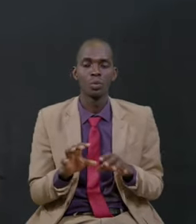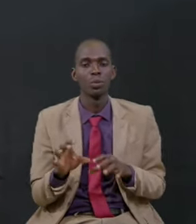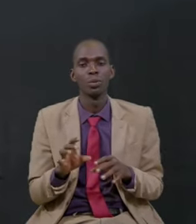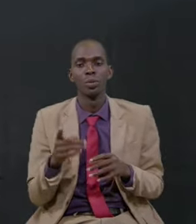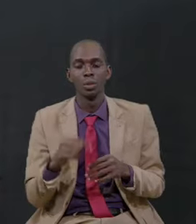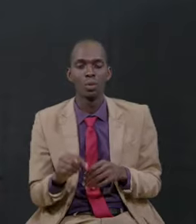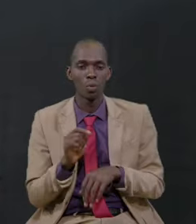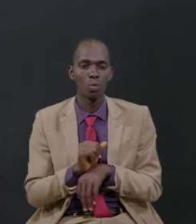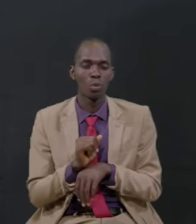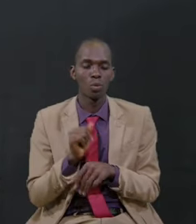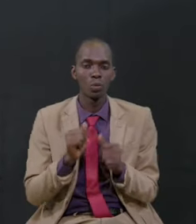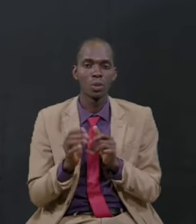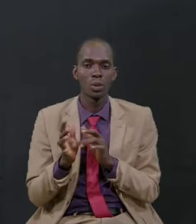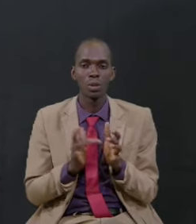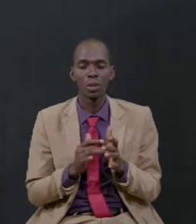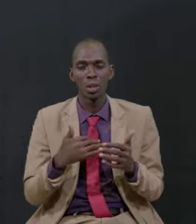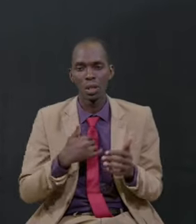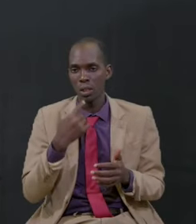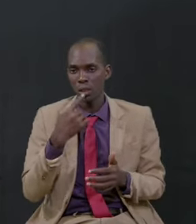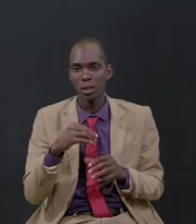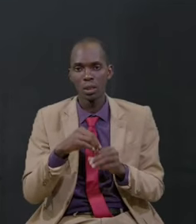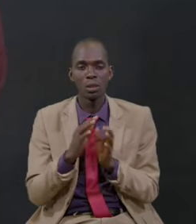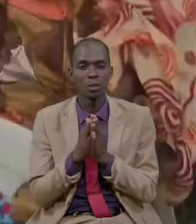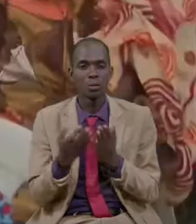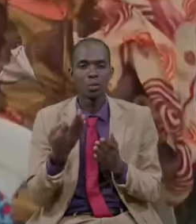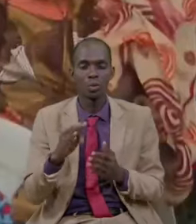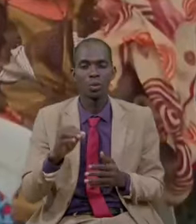exécuter ce que Jésus a dit en Luc 19, 10.